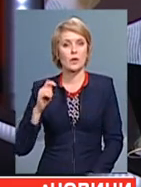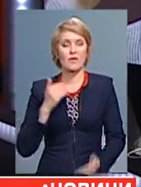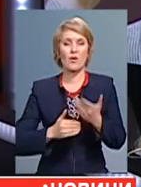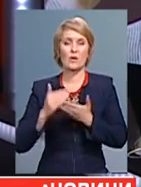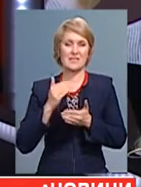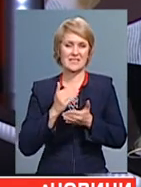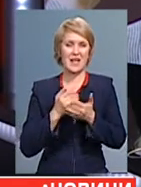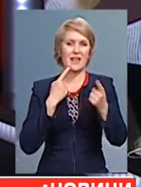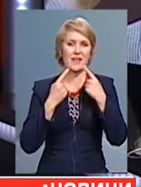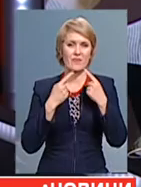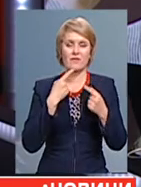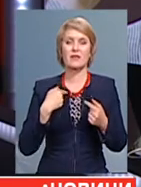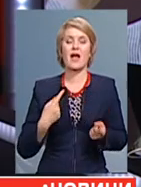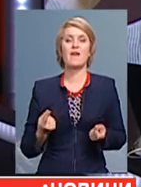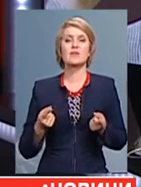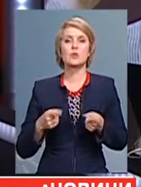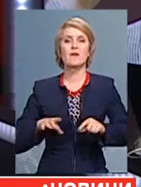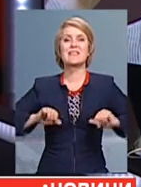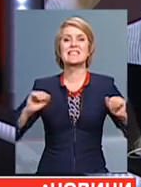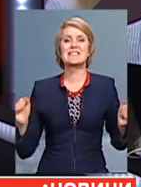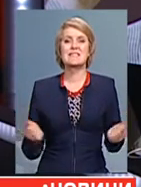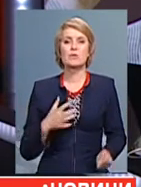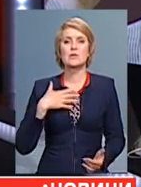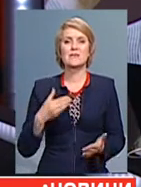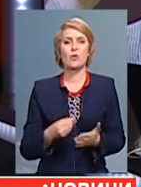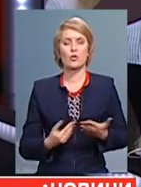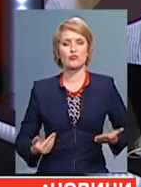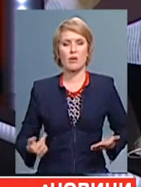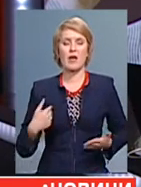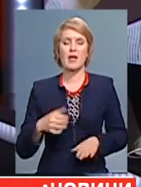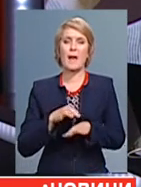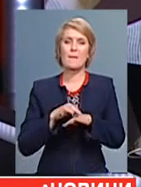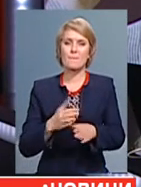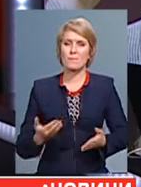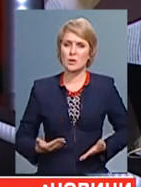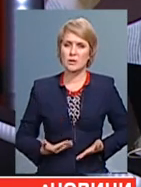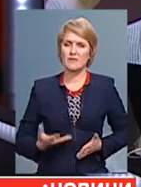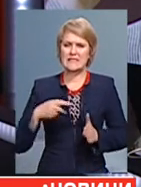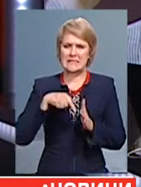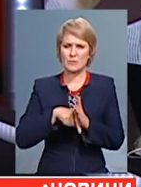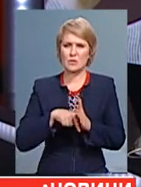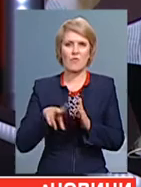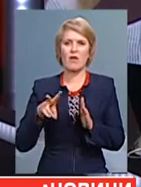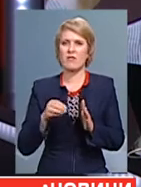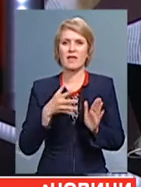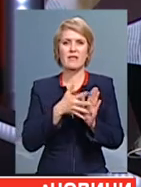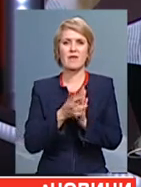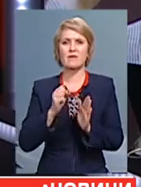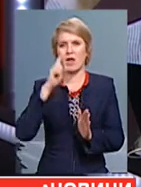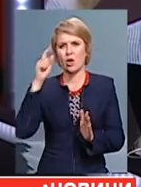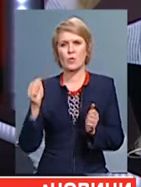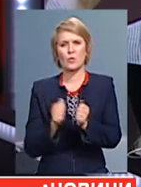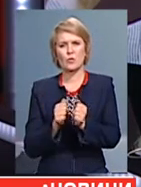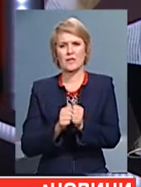інтерв'ю співак сказав: «Я вступив у зиму свого життя, але я прожив його змістовно, не розтрачав його на дурниці і